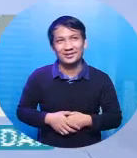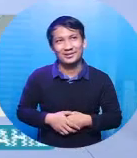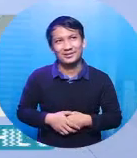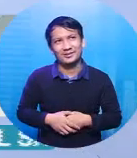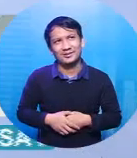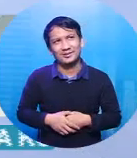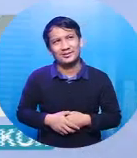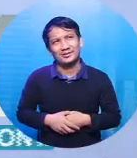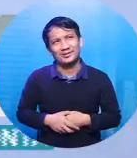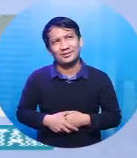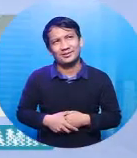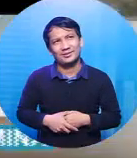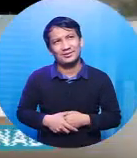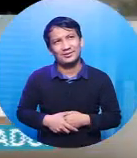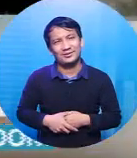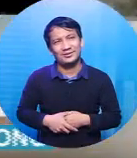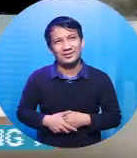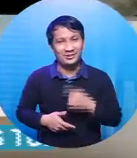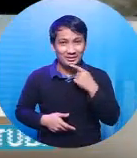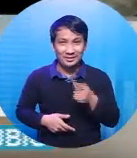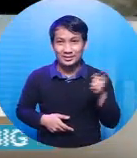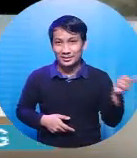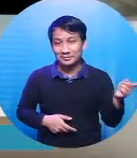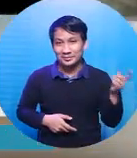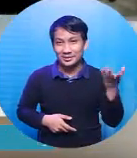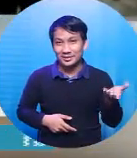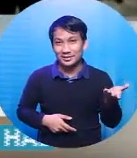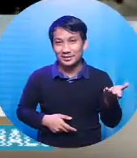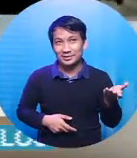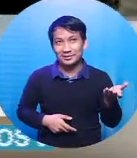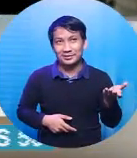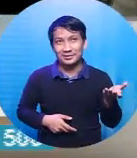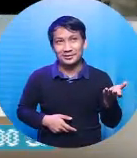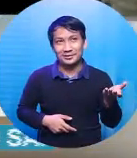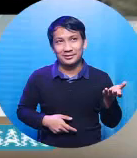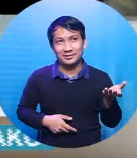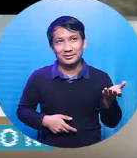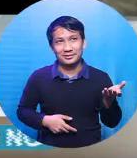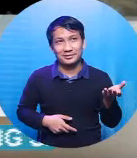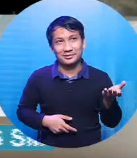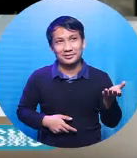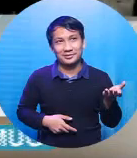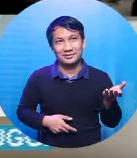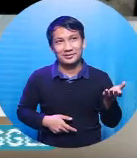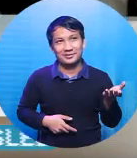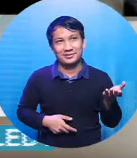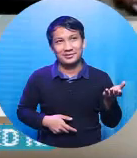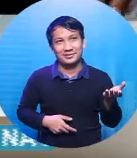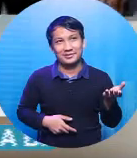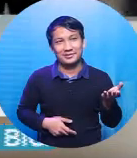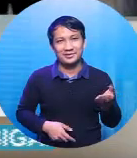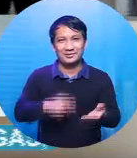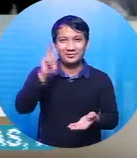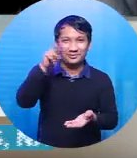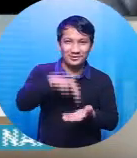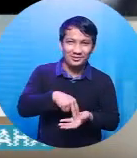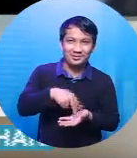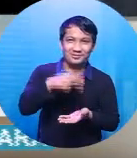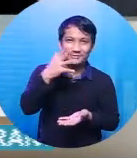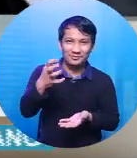2K. Sabi po nila, dagdagan ko na lang 5. Okay. 2-5 bawat